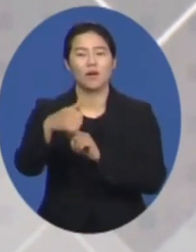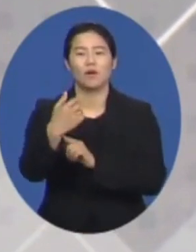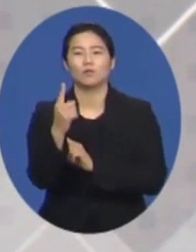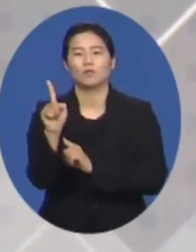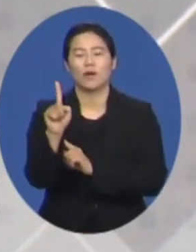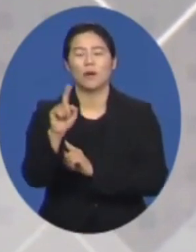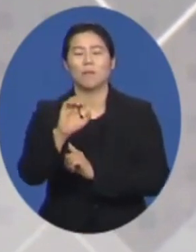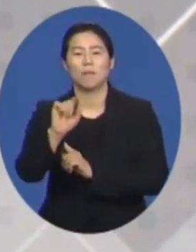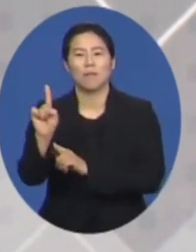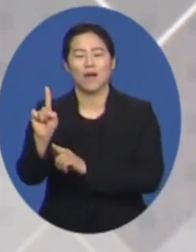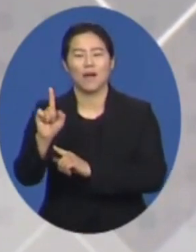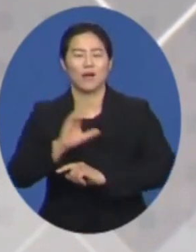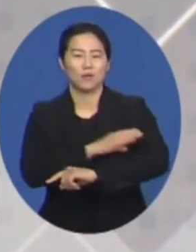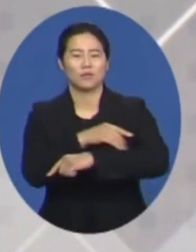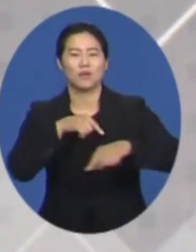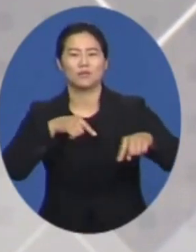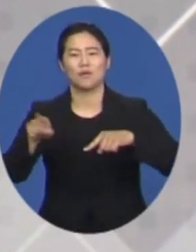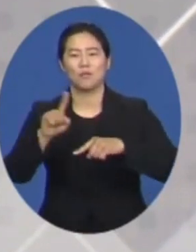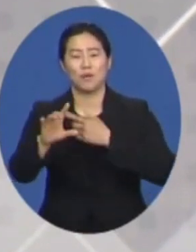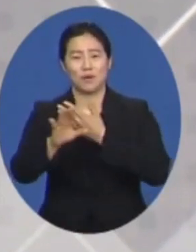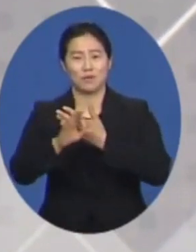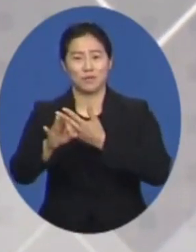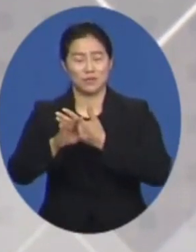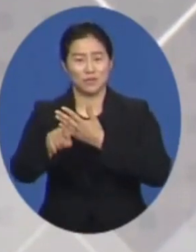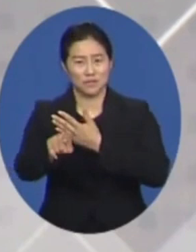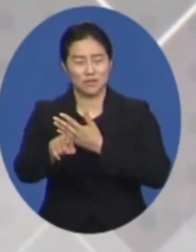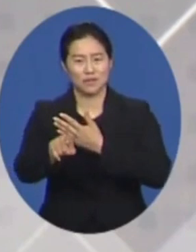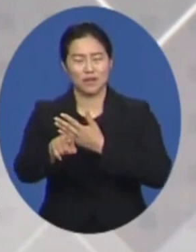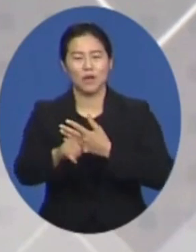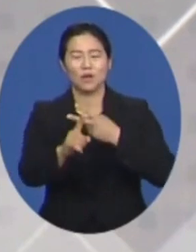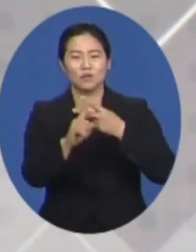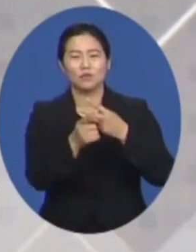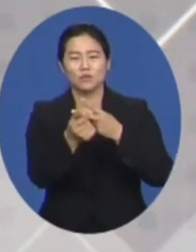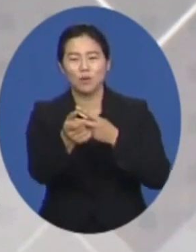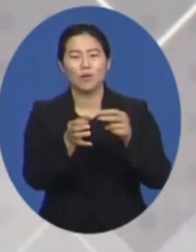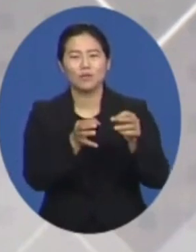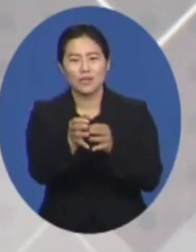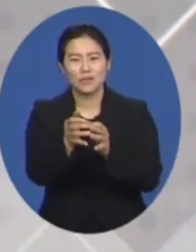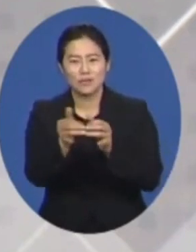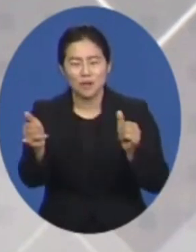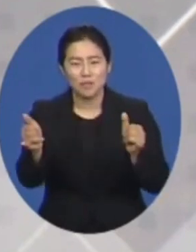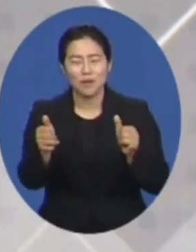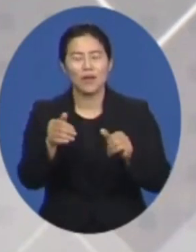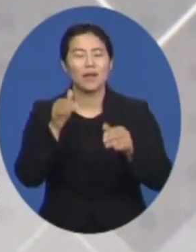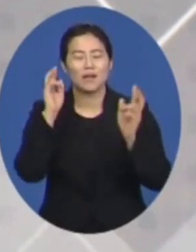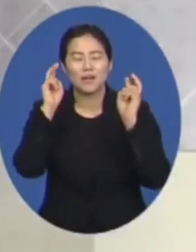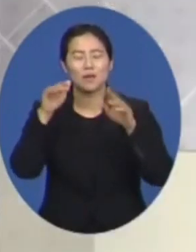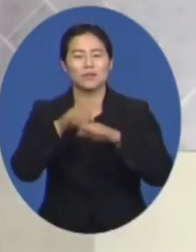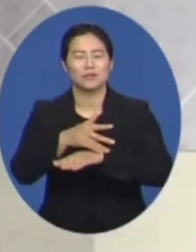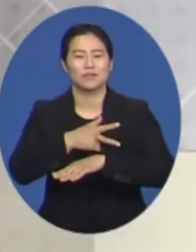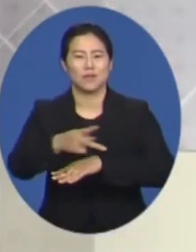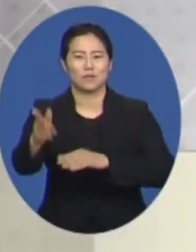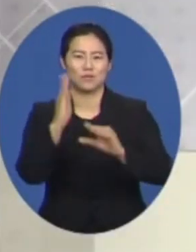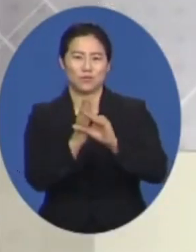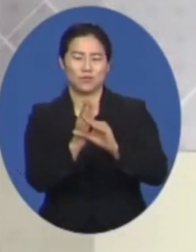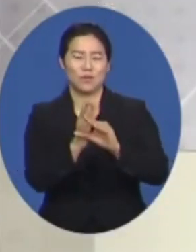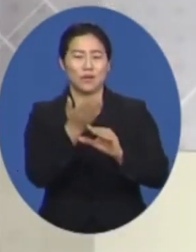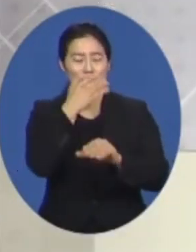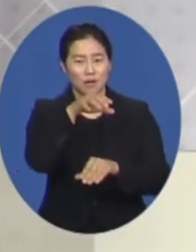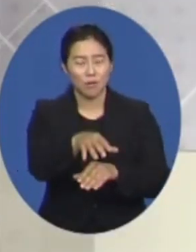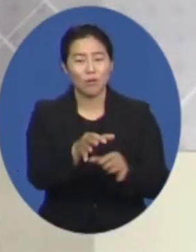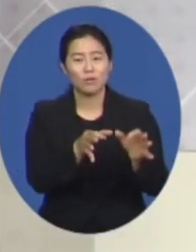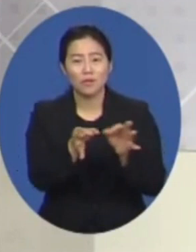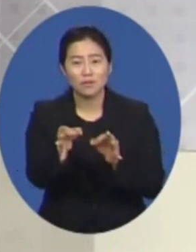2 지방 채로 로 중소기업 이라 자 영 업 자 들에게 기업대출 을 수행하고 있습니다 식당이나 상가의